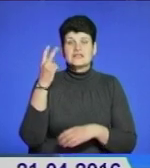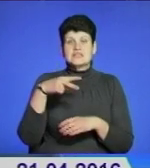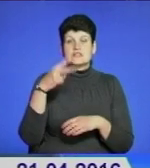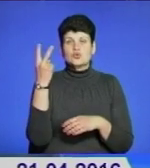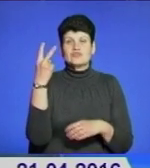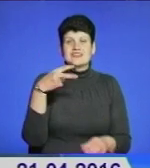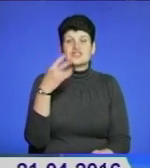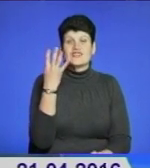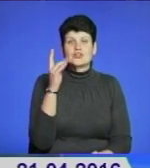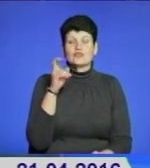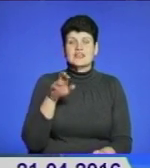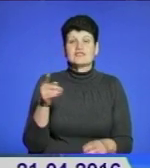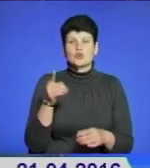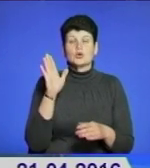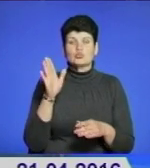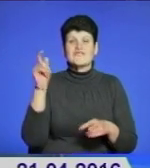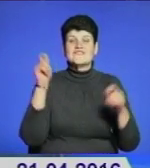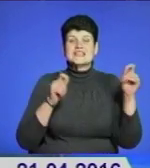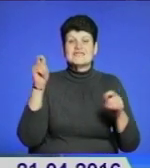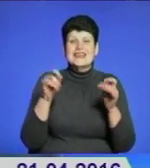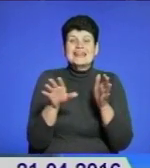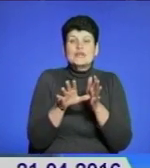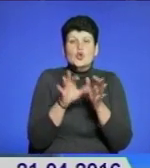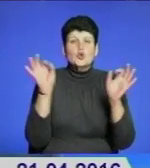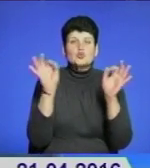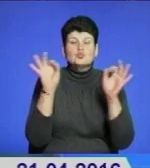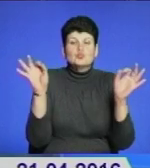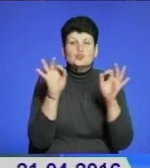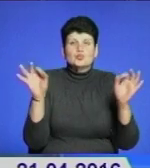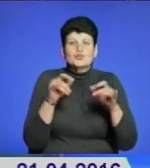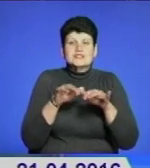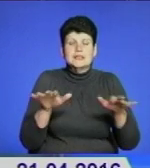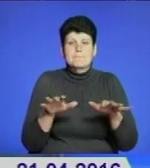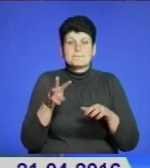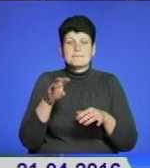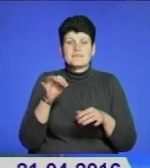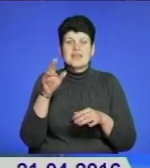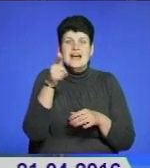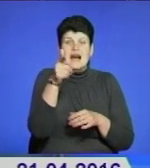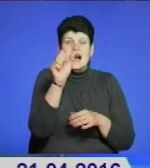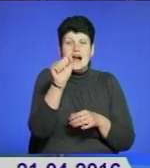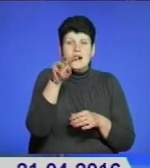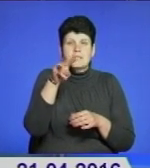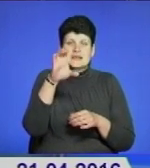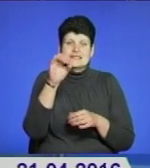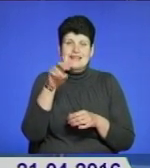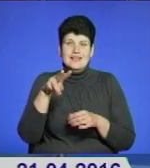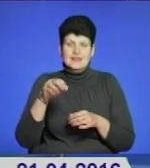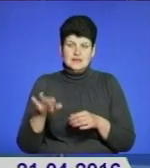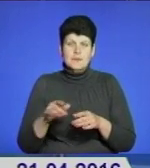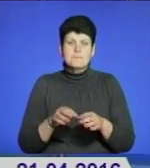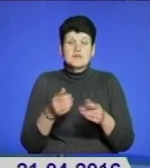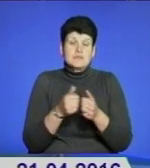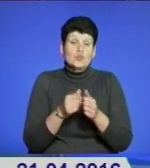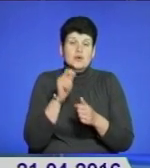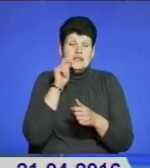22-24 квітня у Тернополі відбудеться фестиваль електронної музики та суміжних і похідних продуктів медіа-мистецтва «Гамселить». Окрім українських артистів, будуть